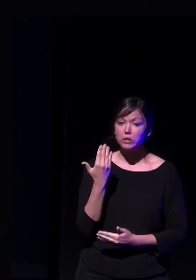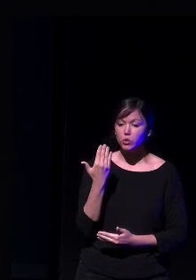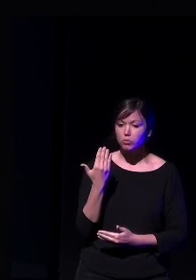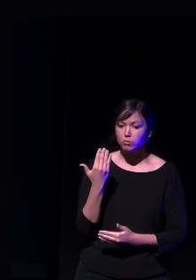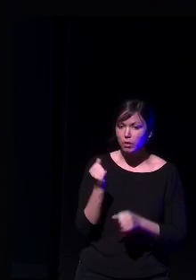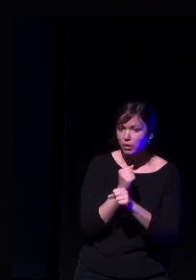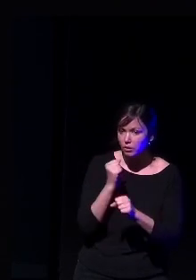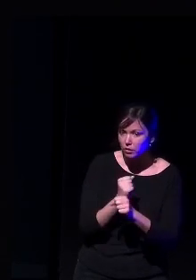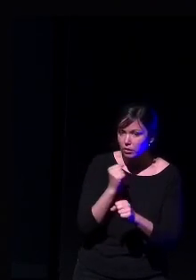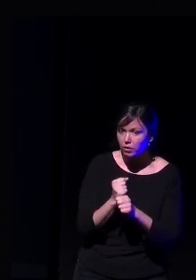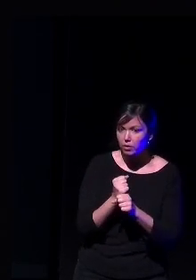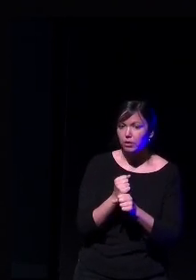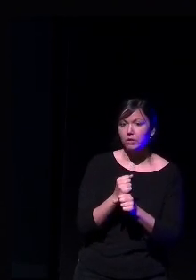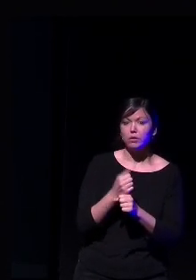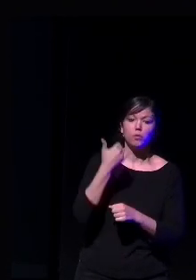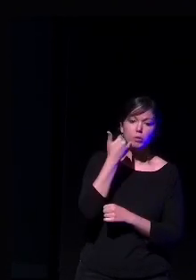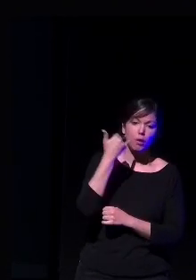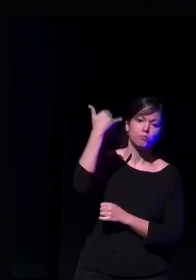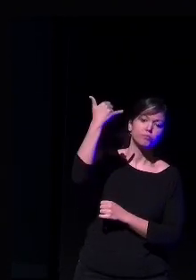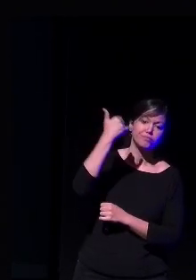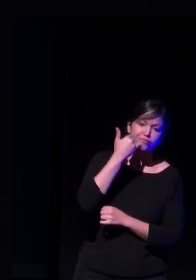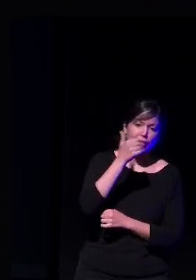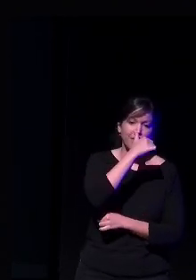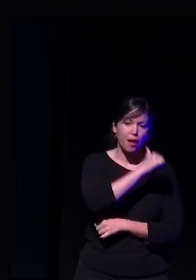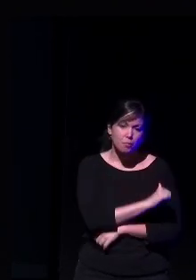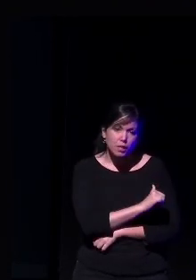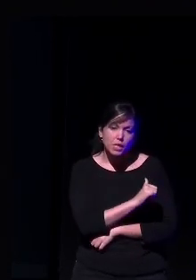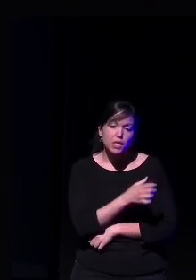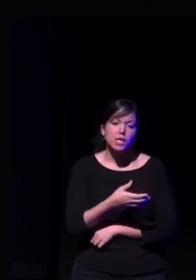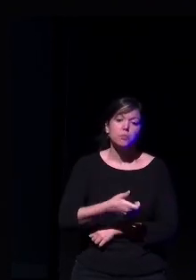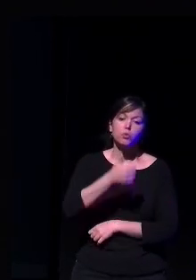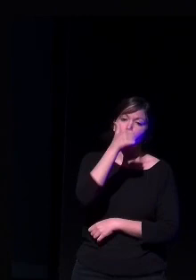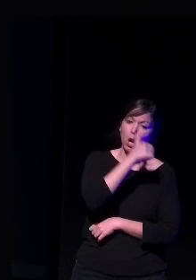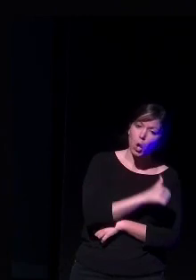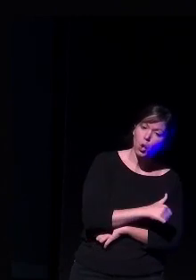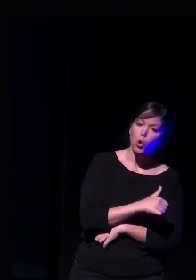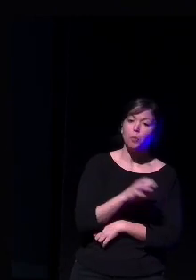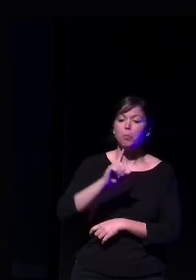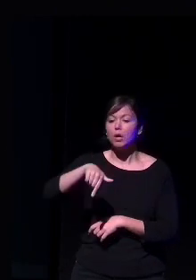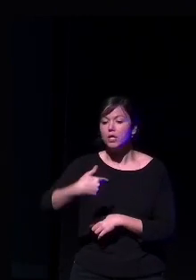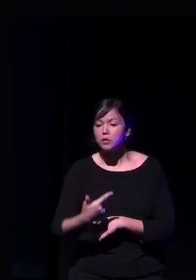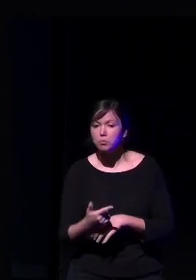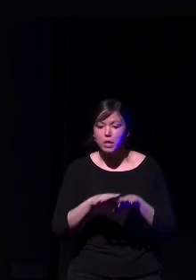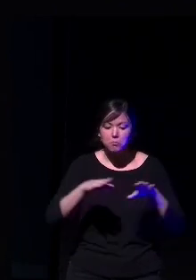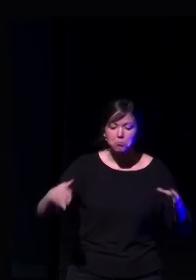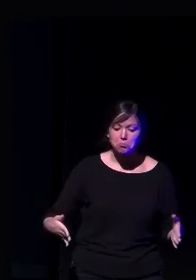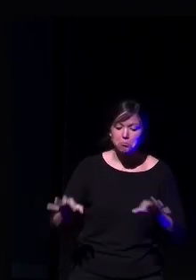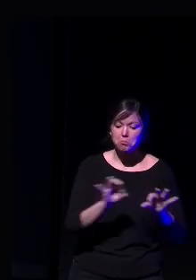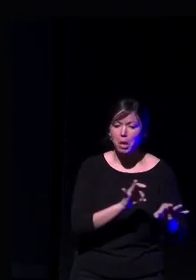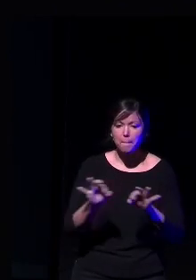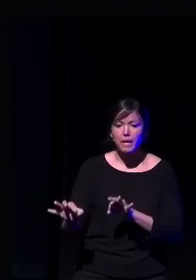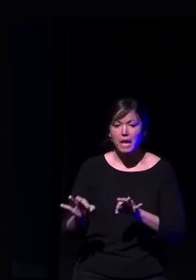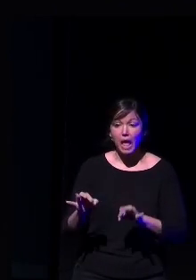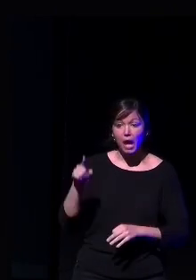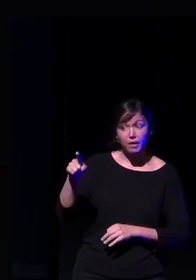a passar del porró de vi del pare, a una copa de vi, a copa d'aigua, a muntar bé les taules, i començar a fer la cuina que ells